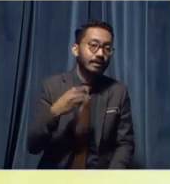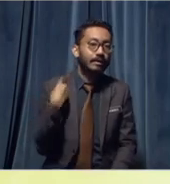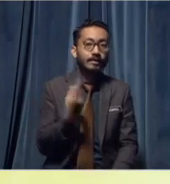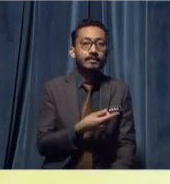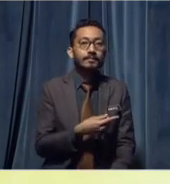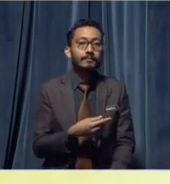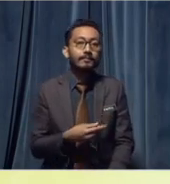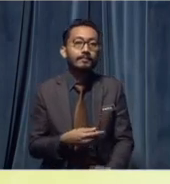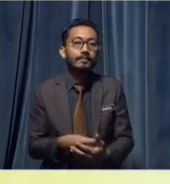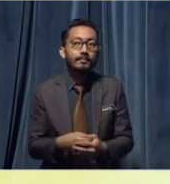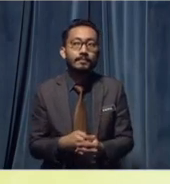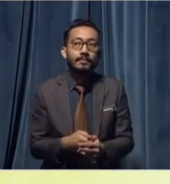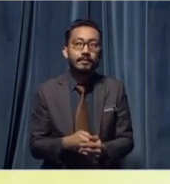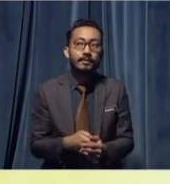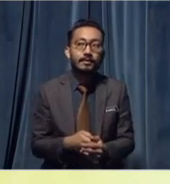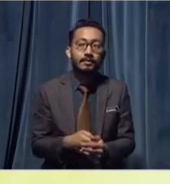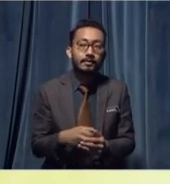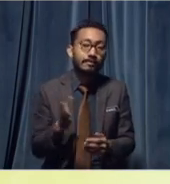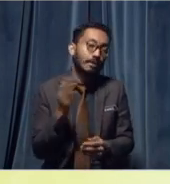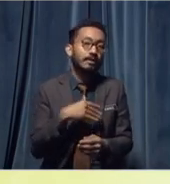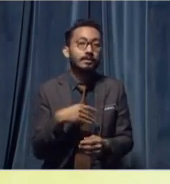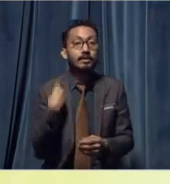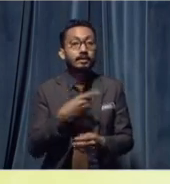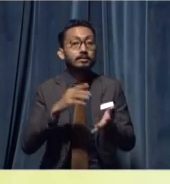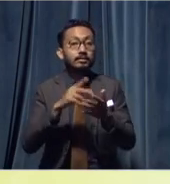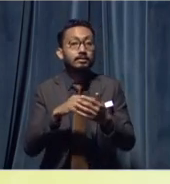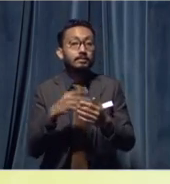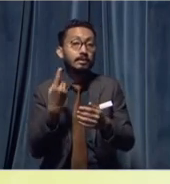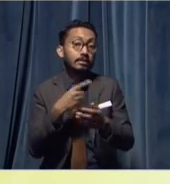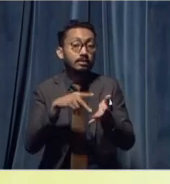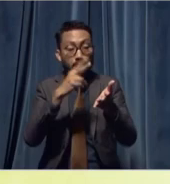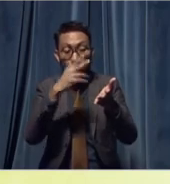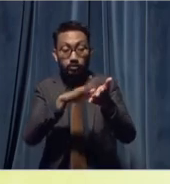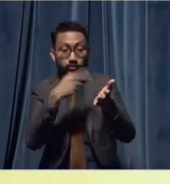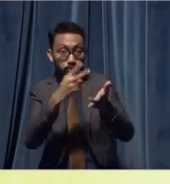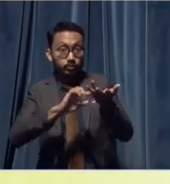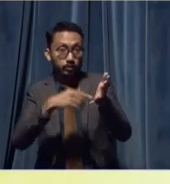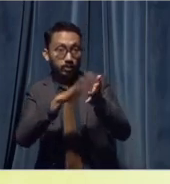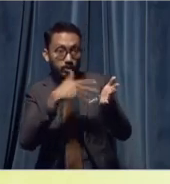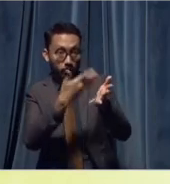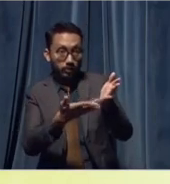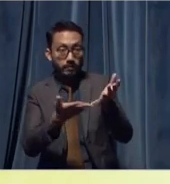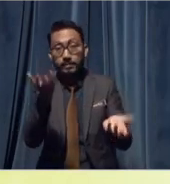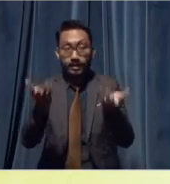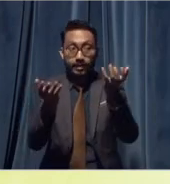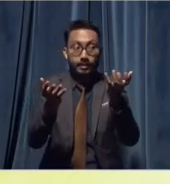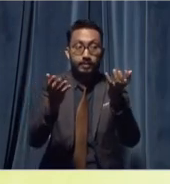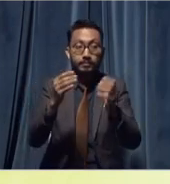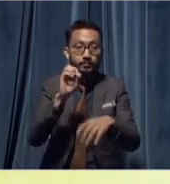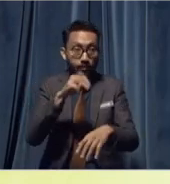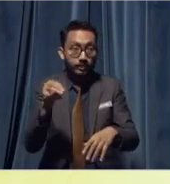Dapat? Dapat tak semua? Jom kita semak jadual pembandingan